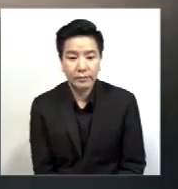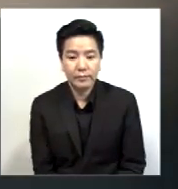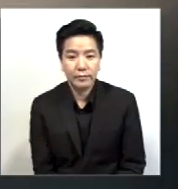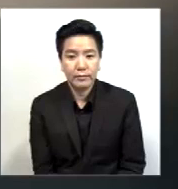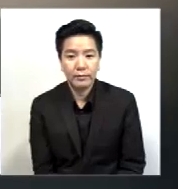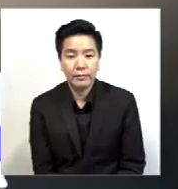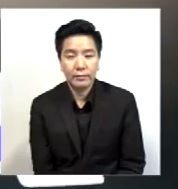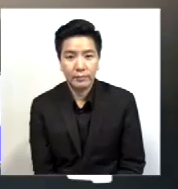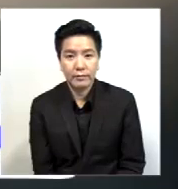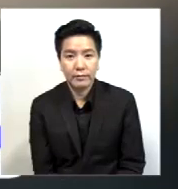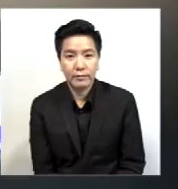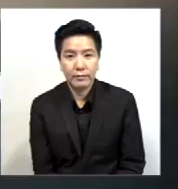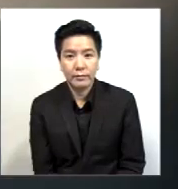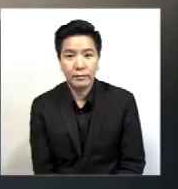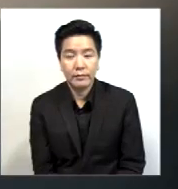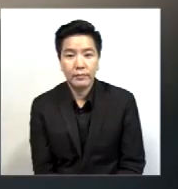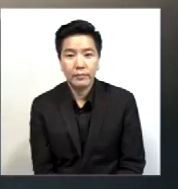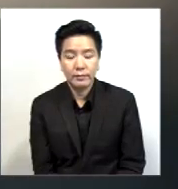เปิดแล้วใช่ไหม